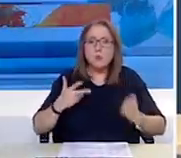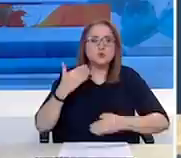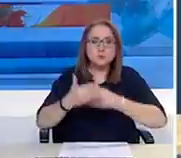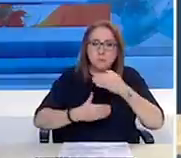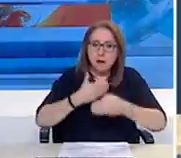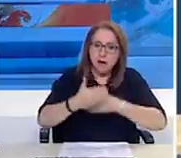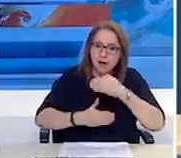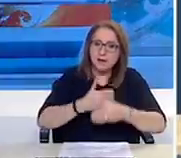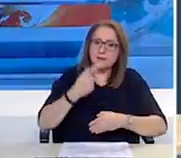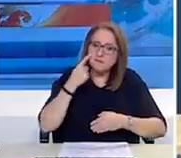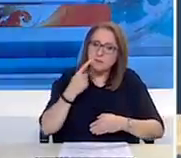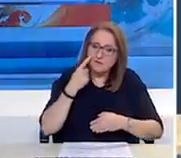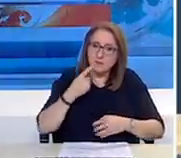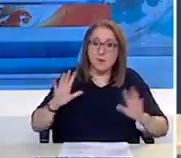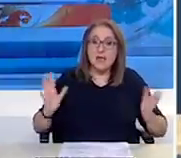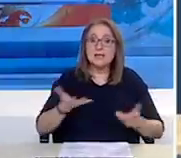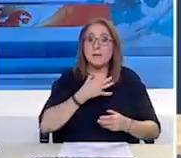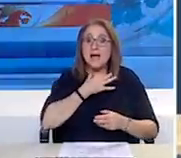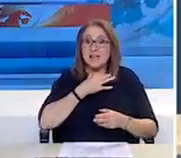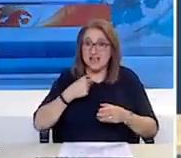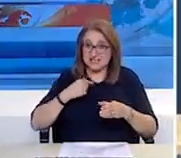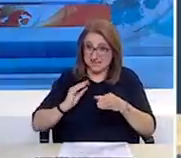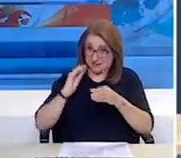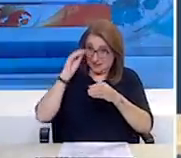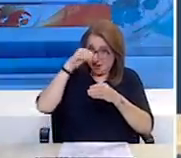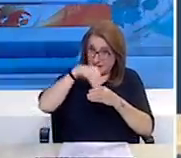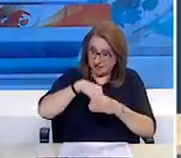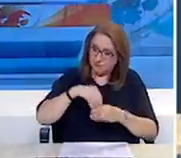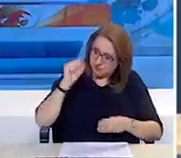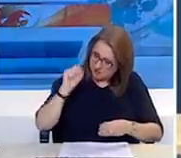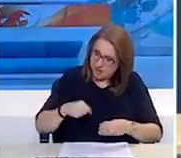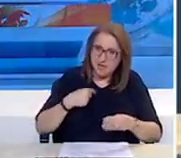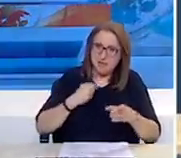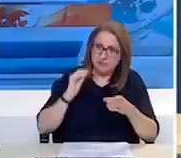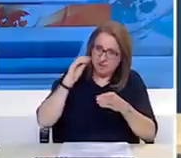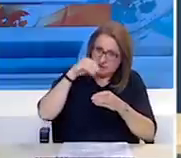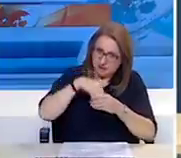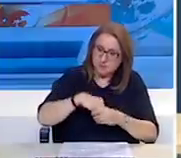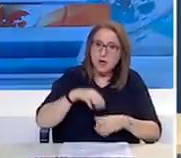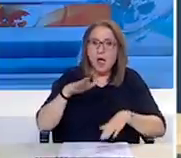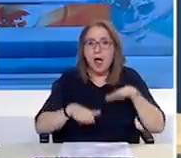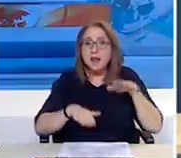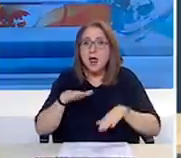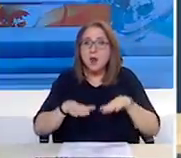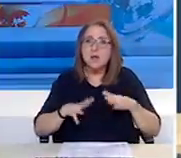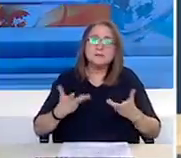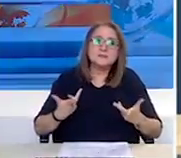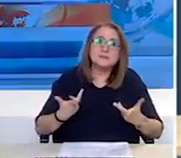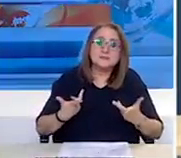και αν αναγκαστούμε να παρέμβουμε, θα παρέμβουμε, αν κριθεί αναγκαίο, χρησιμοποιώντας τα επιδημιολογικά δεδομένα. Σας